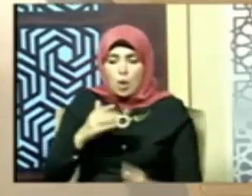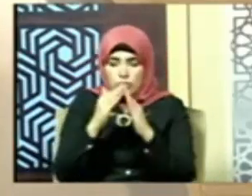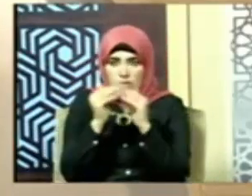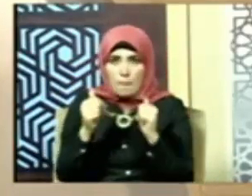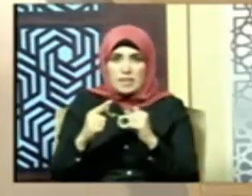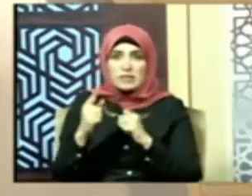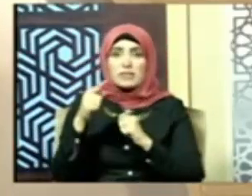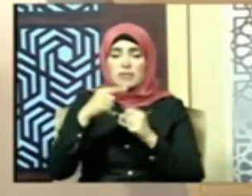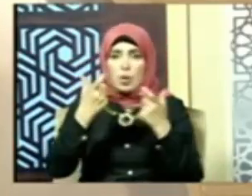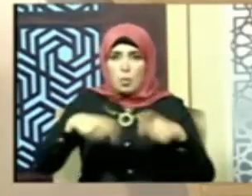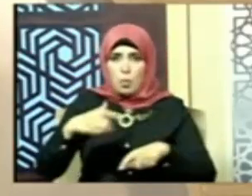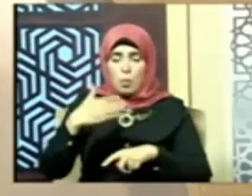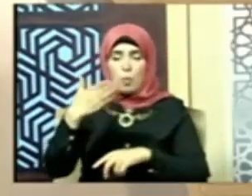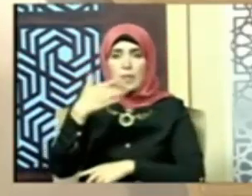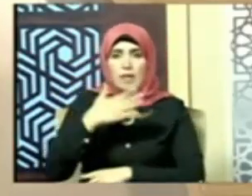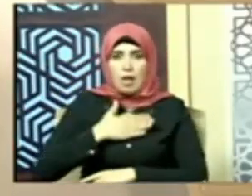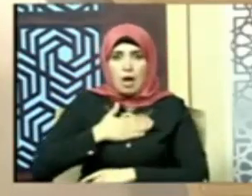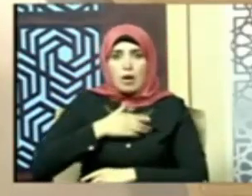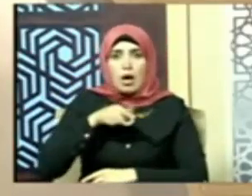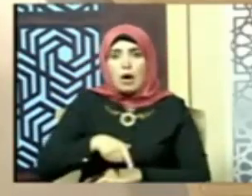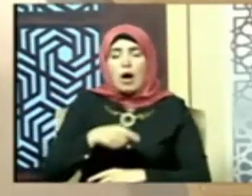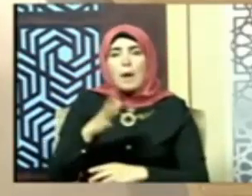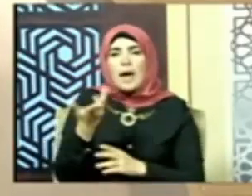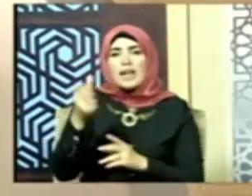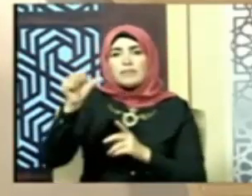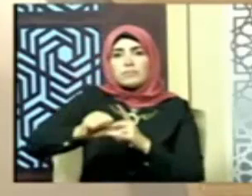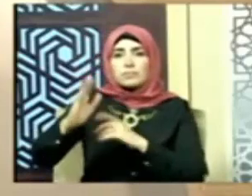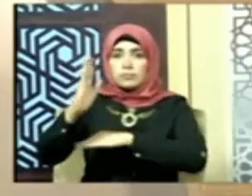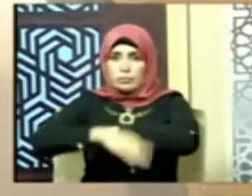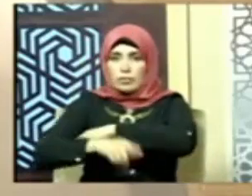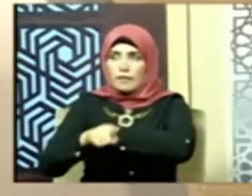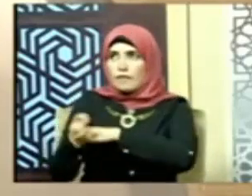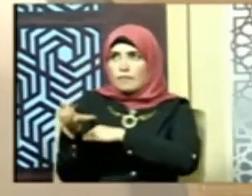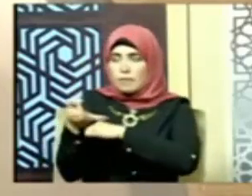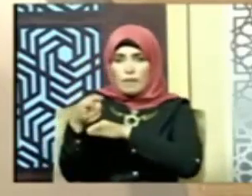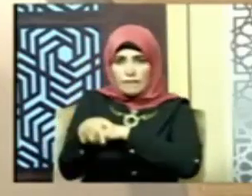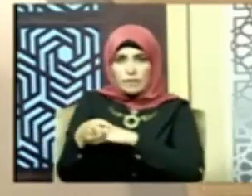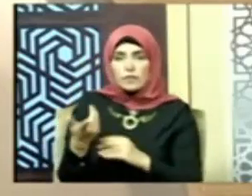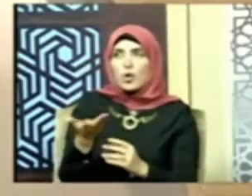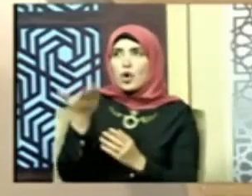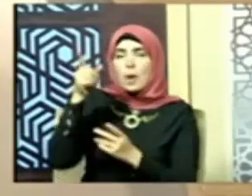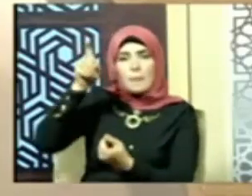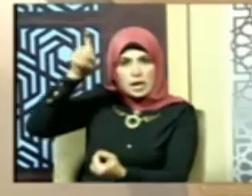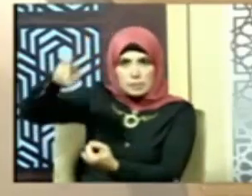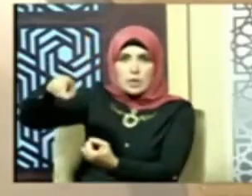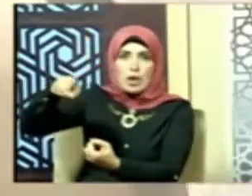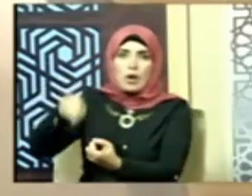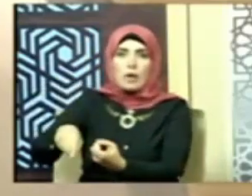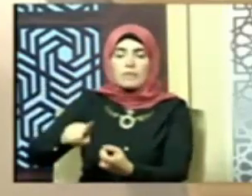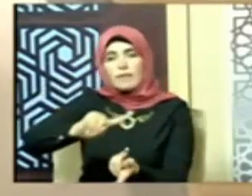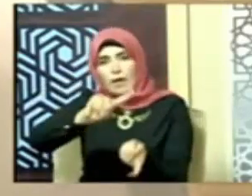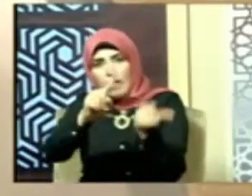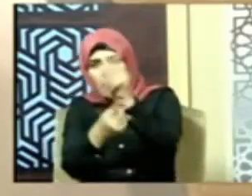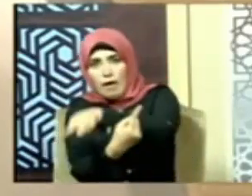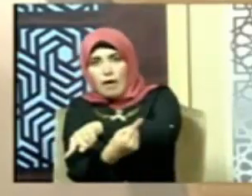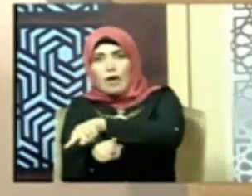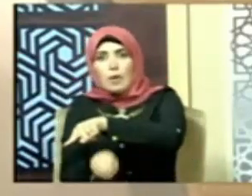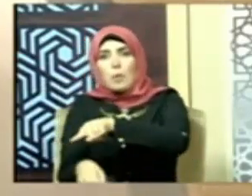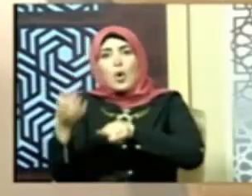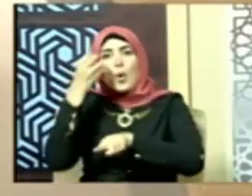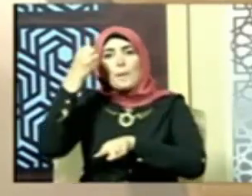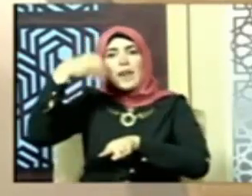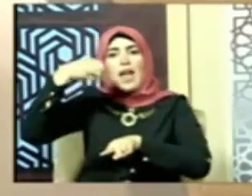بلدنا وطننا بسوء. فكانت النتيجة في حماء الأسد فانقلبوا بنعمة